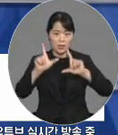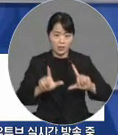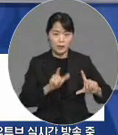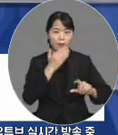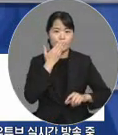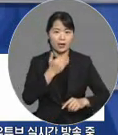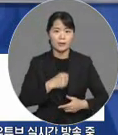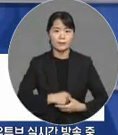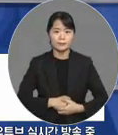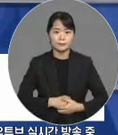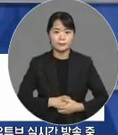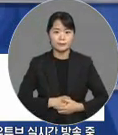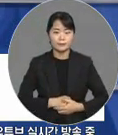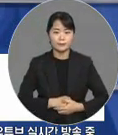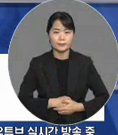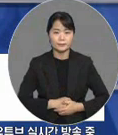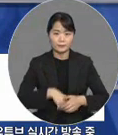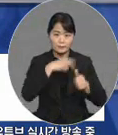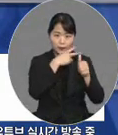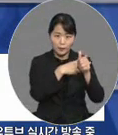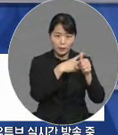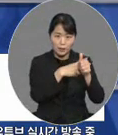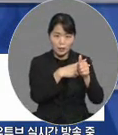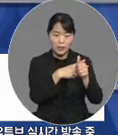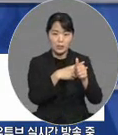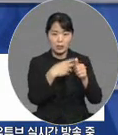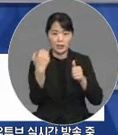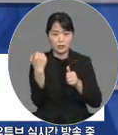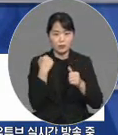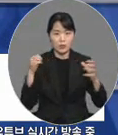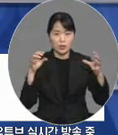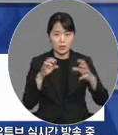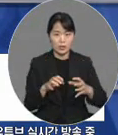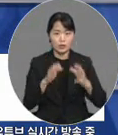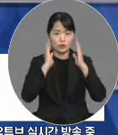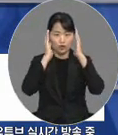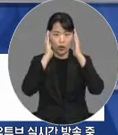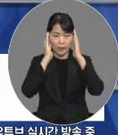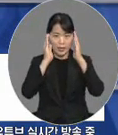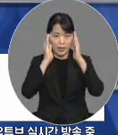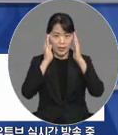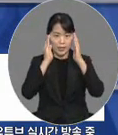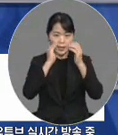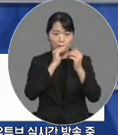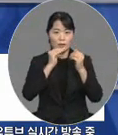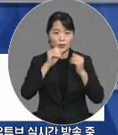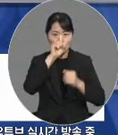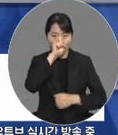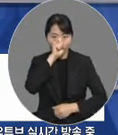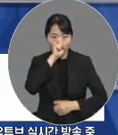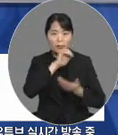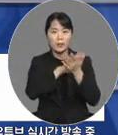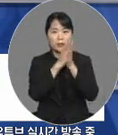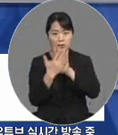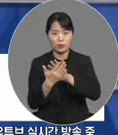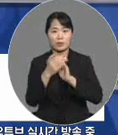그래서 교사들과 협력하여 수업의 질을 높이고자 합니다. 암기식, 주입식이